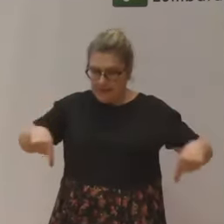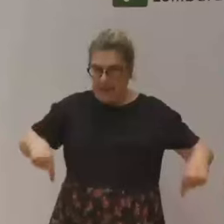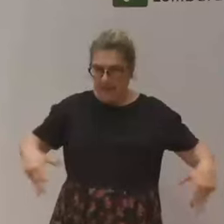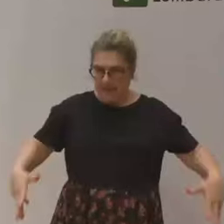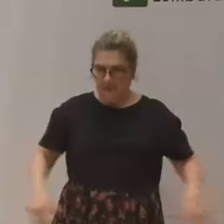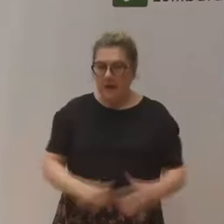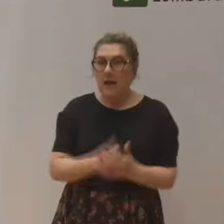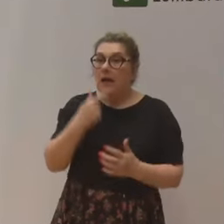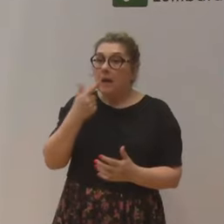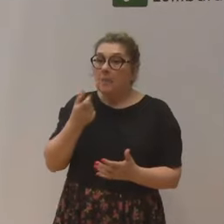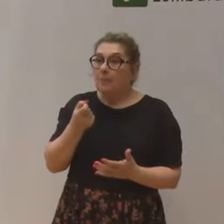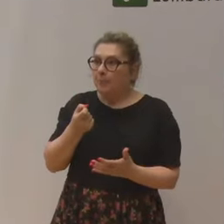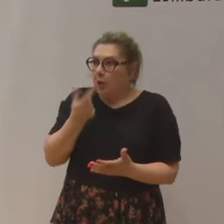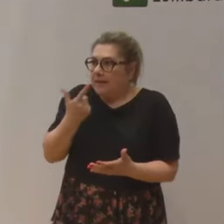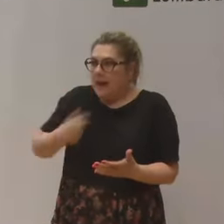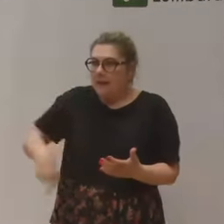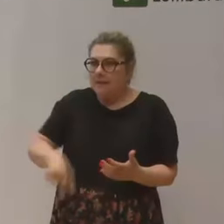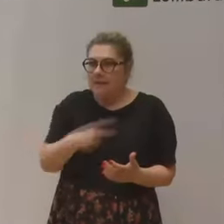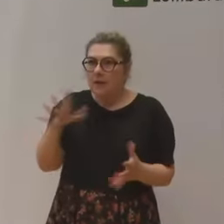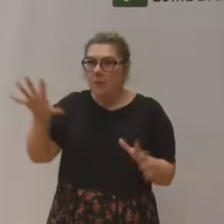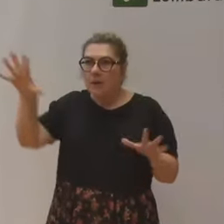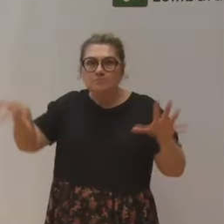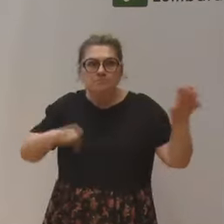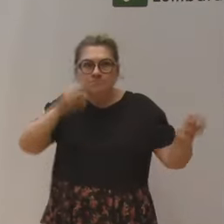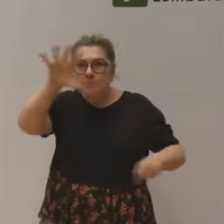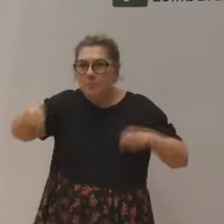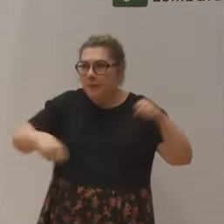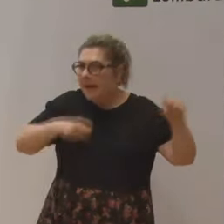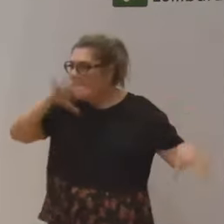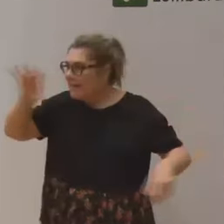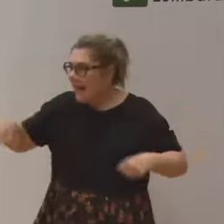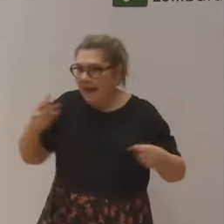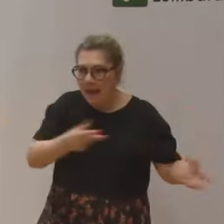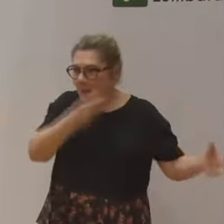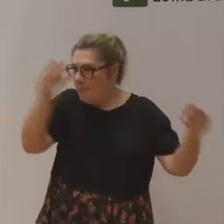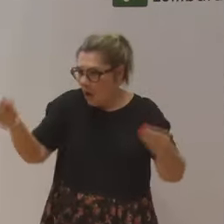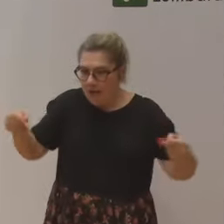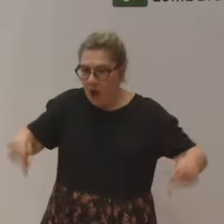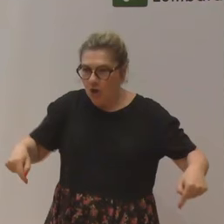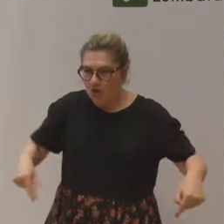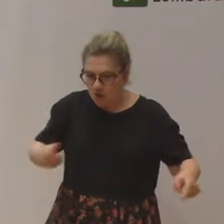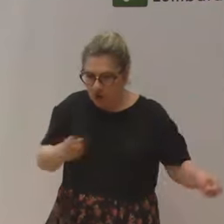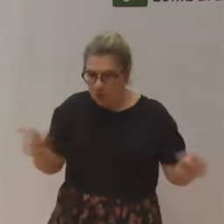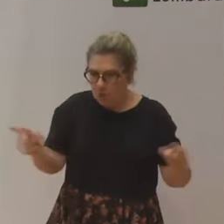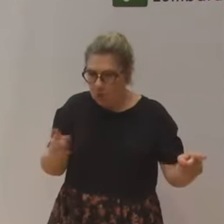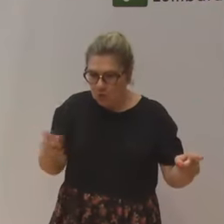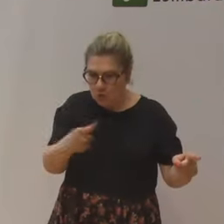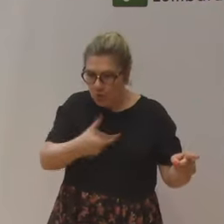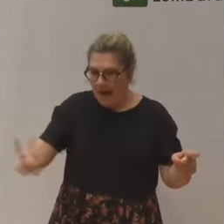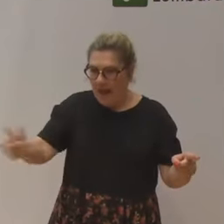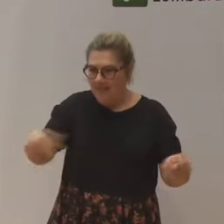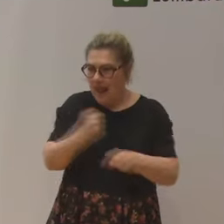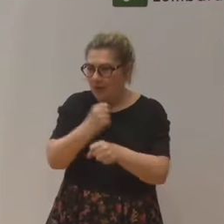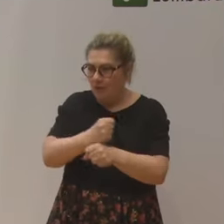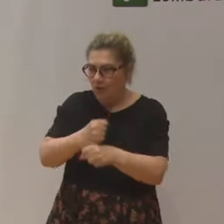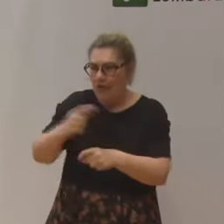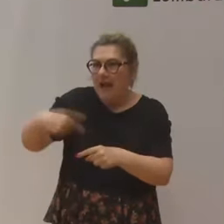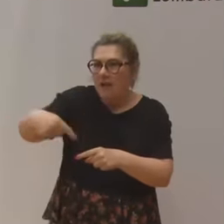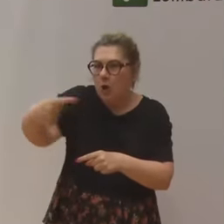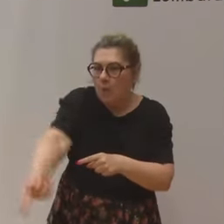sicuramente per noi sarà importante appunto acquisire anche gli elementi che poi ci verranno portati anche nel corso della discussione, dei lavori